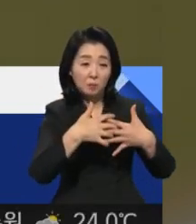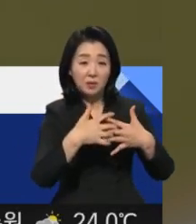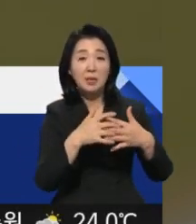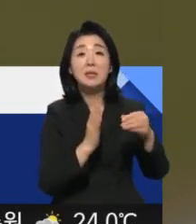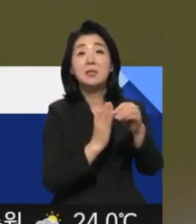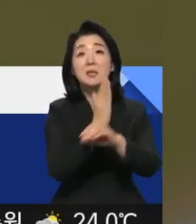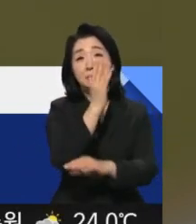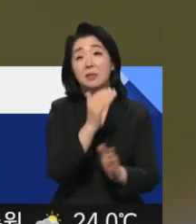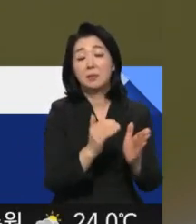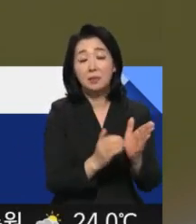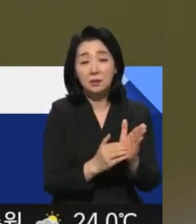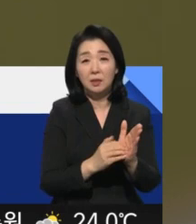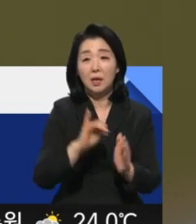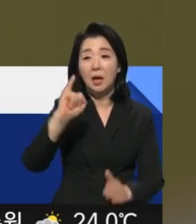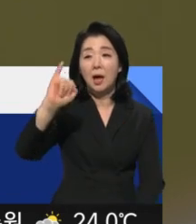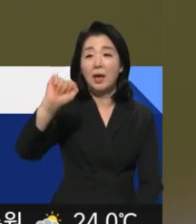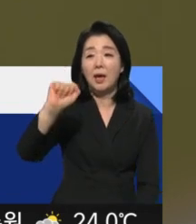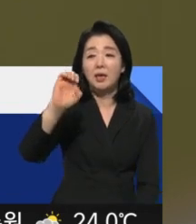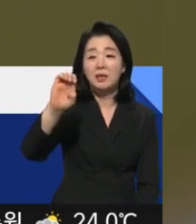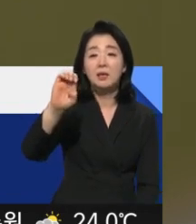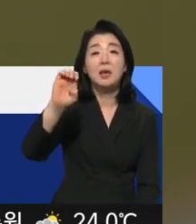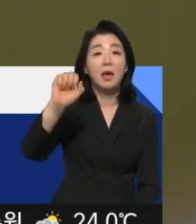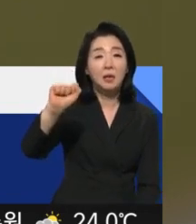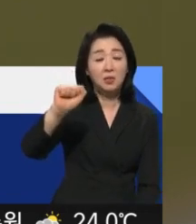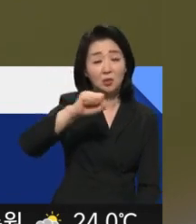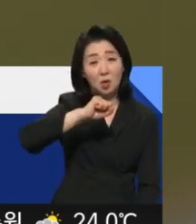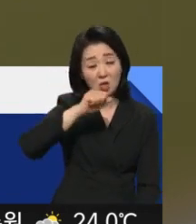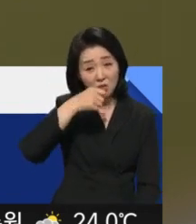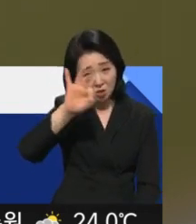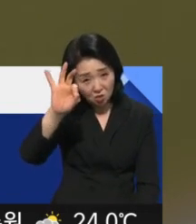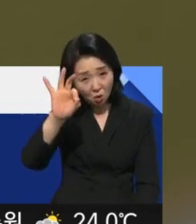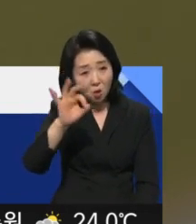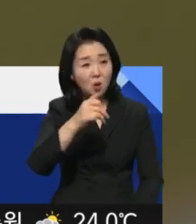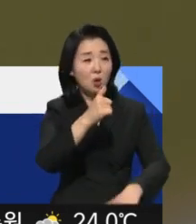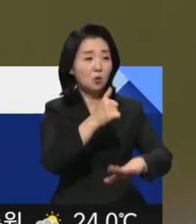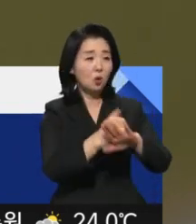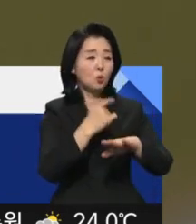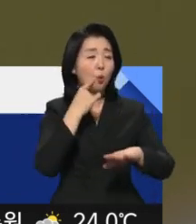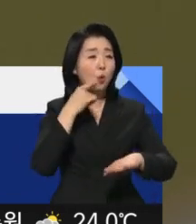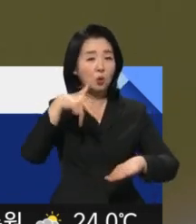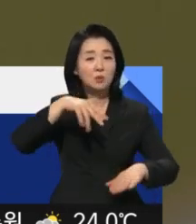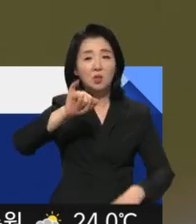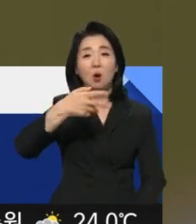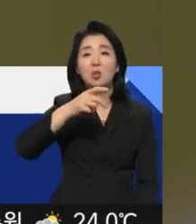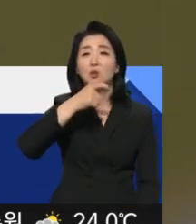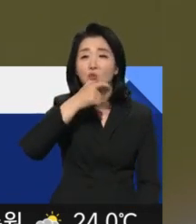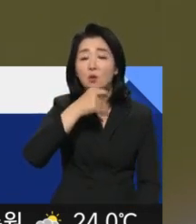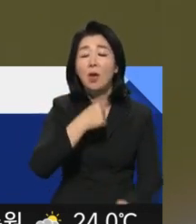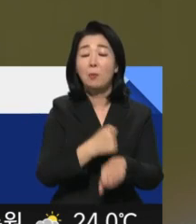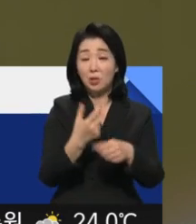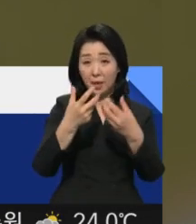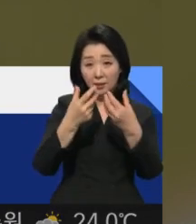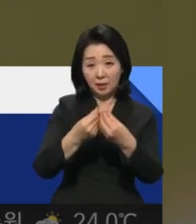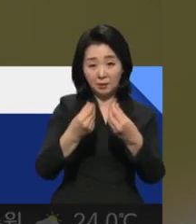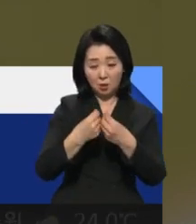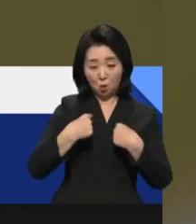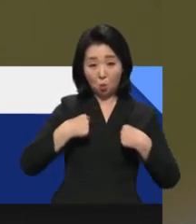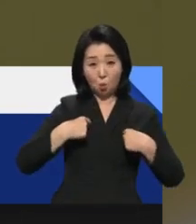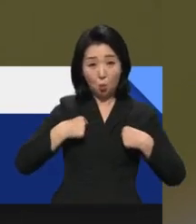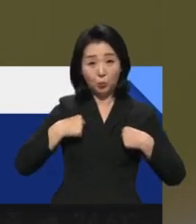그것을 인정하니 그것은 오염 처리수라고 하자 이렇게 한 거예요. 우리가 드라이 클리닝을 한